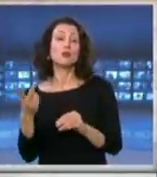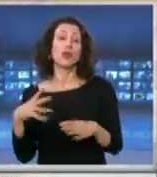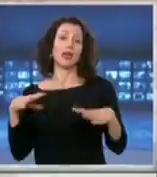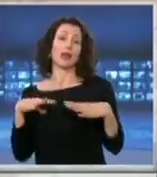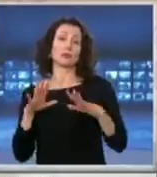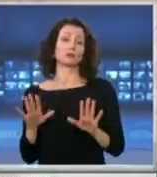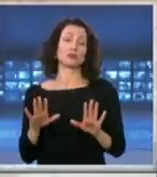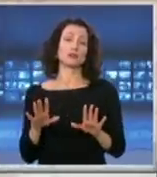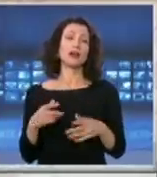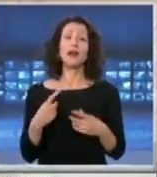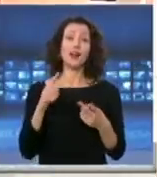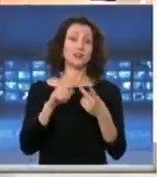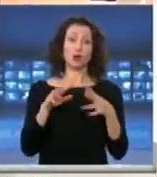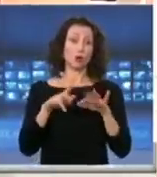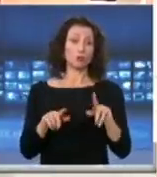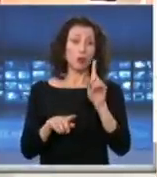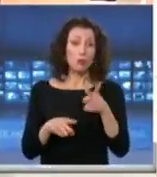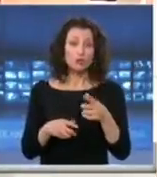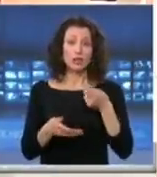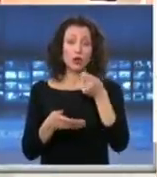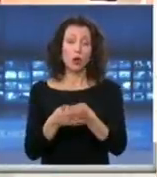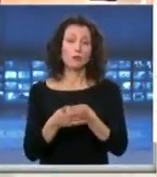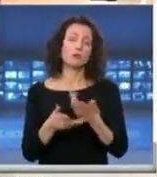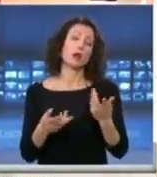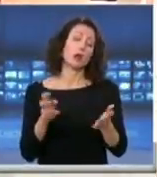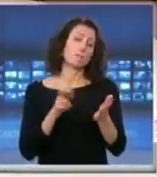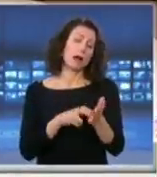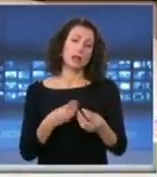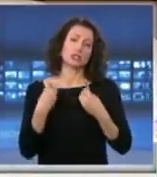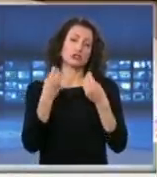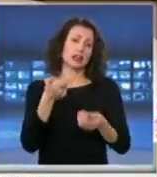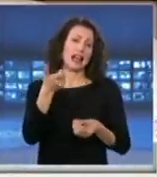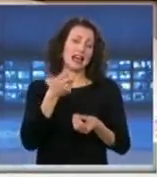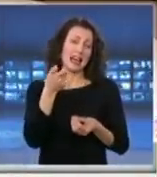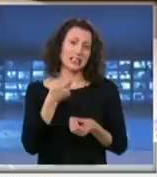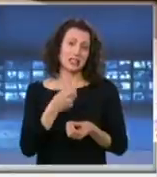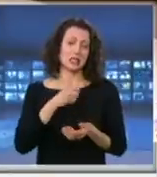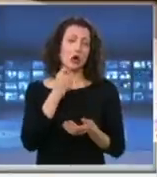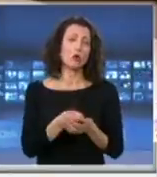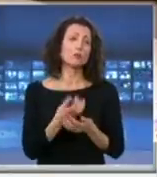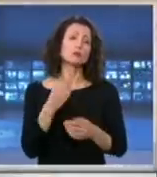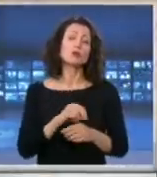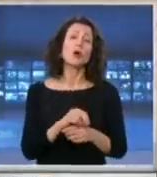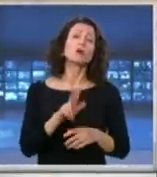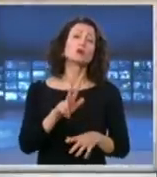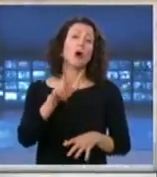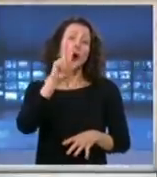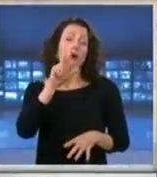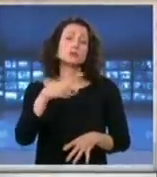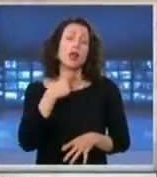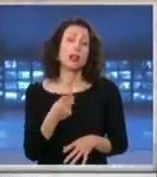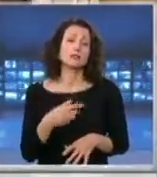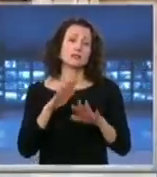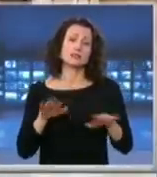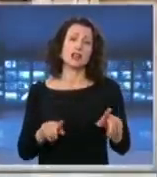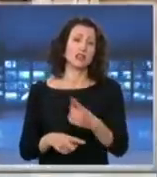ще даде кредита, но това е опция ли? Защото децата до 4-ти клас мисля, че сами абсурд да се оправят. Става едното от компютъра, сяда